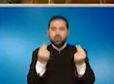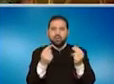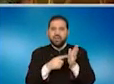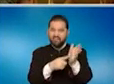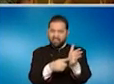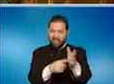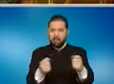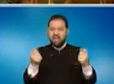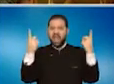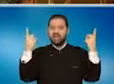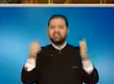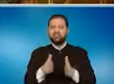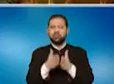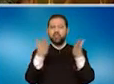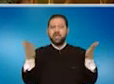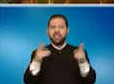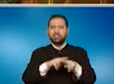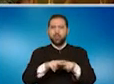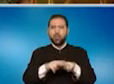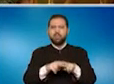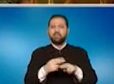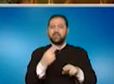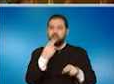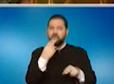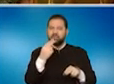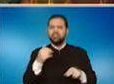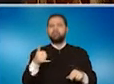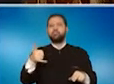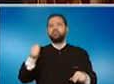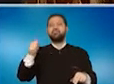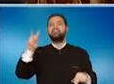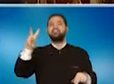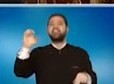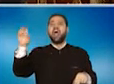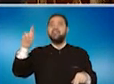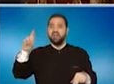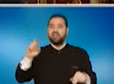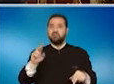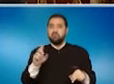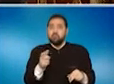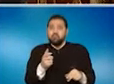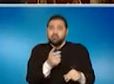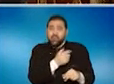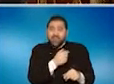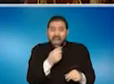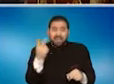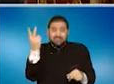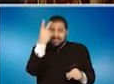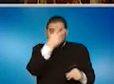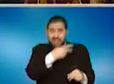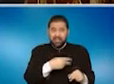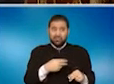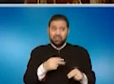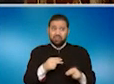sfârșitul cărții cum comisarul Javert nu poate înțelege bunătatea unui om. Nu